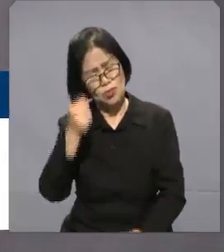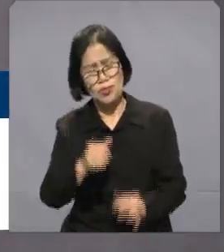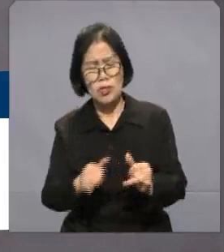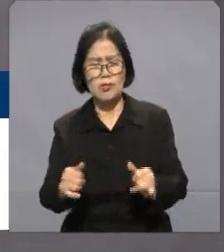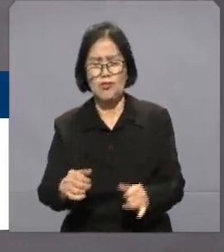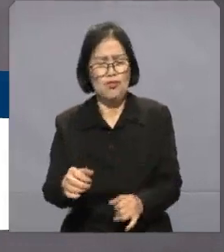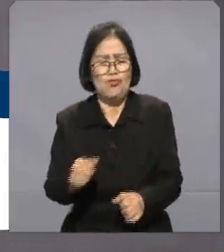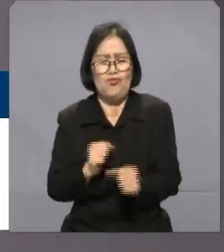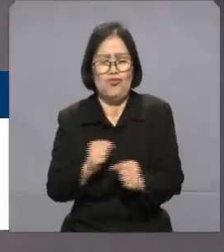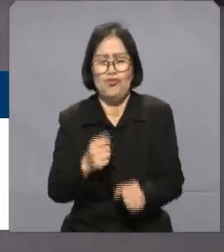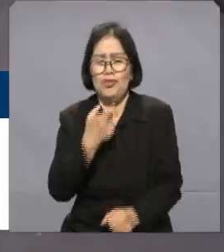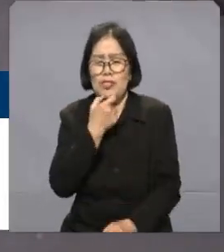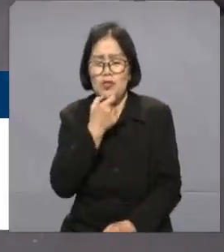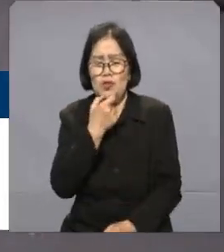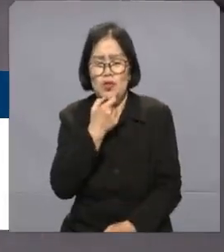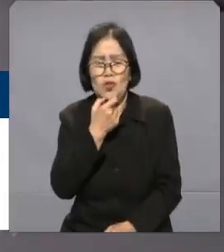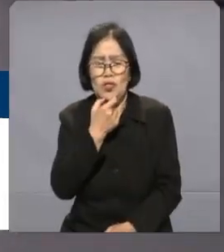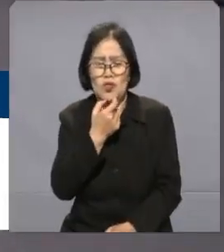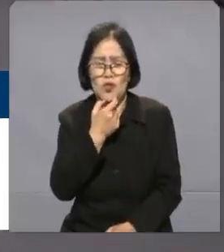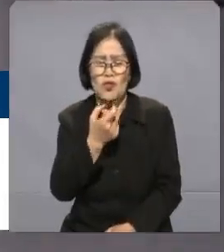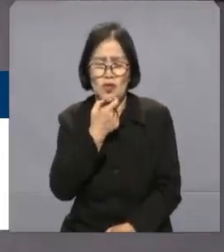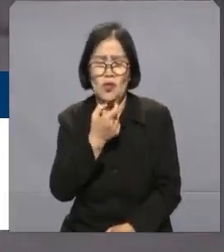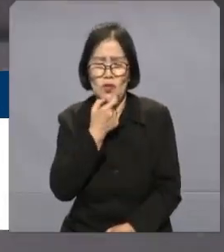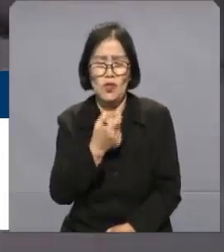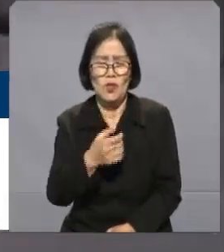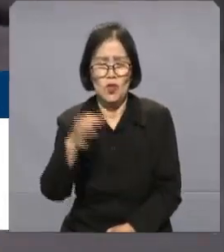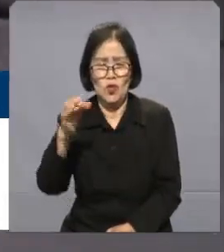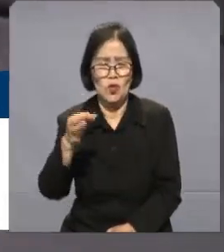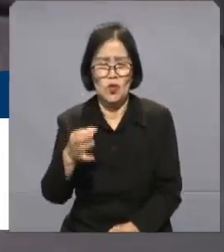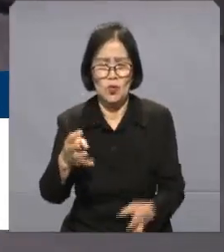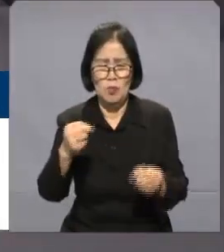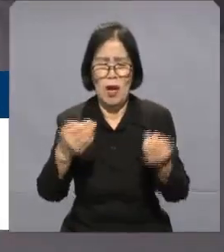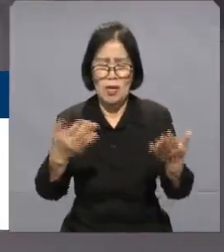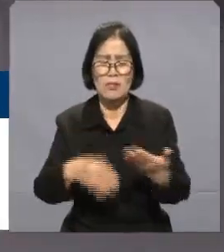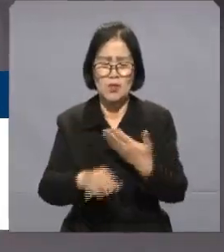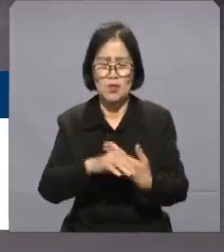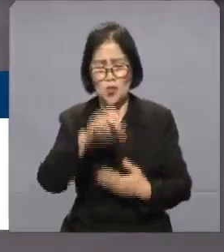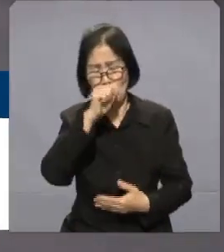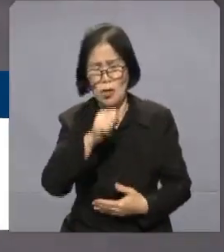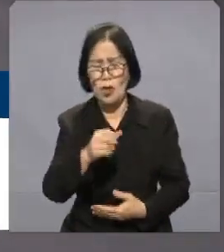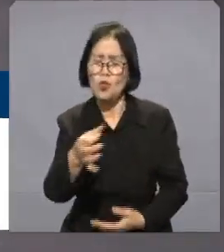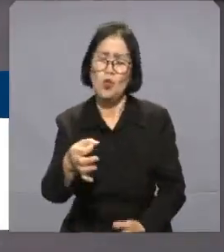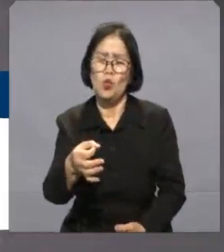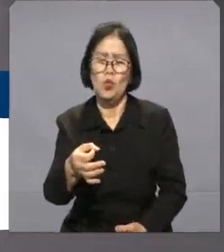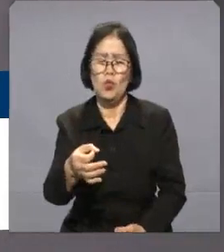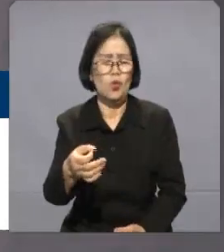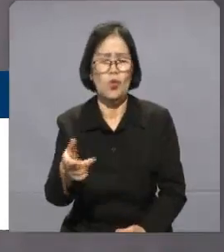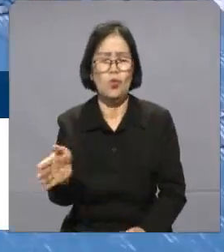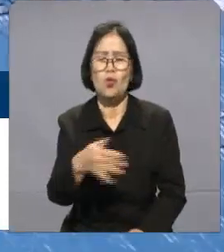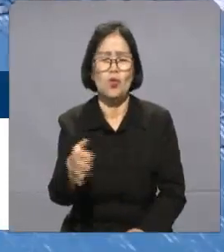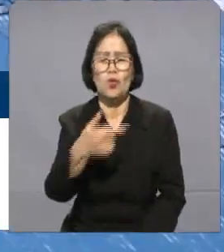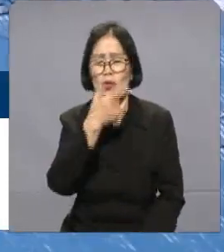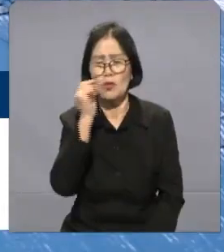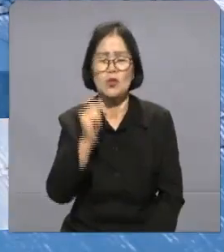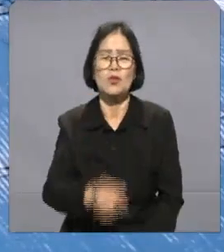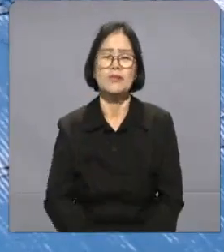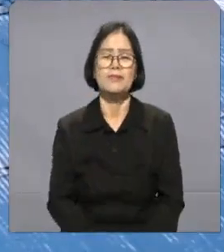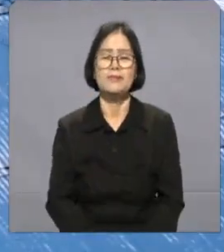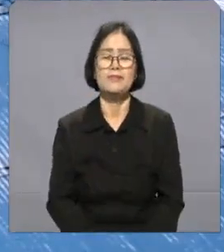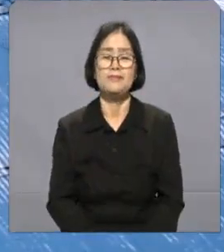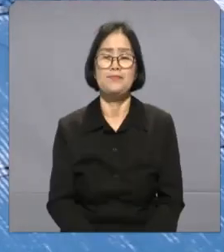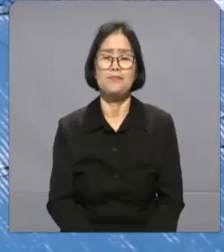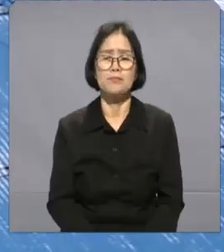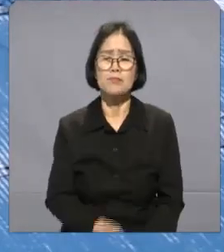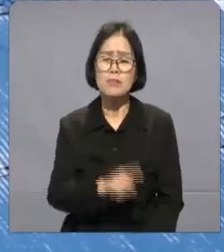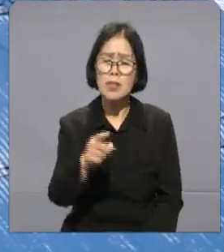싫어. 제일 싫고. 용돈도 좀 많으면 좋은데 안 많어. 이런 데가